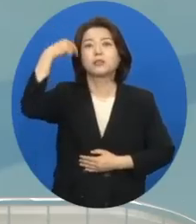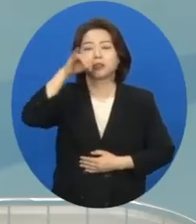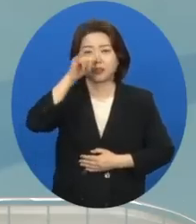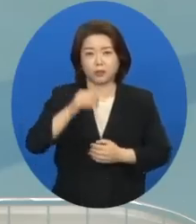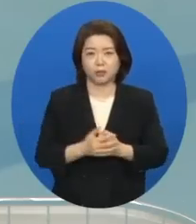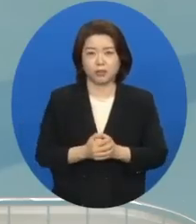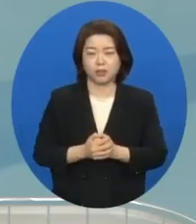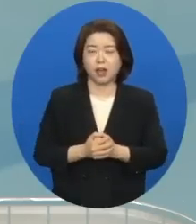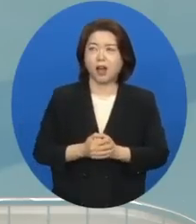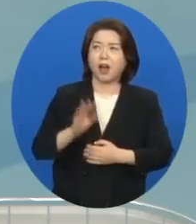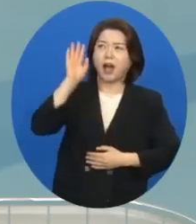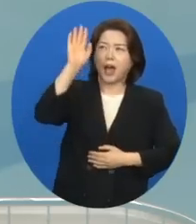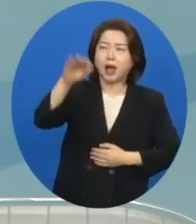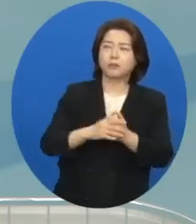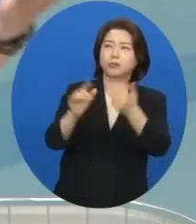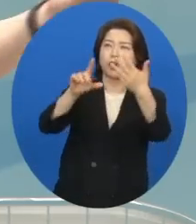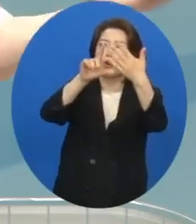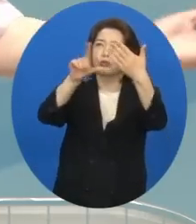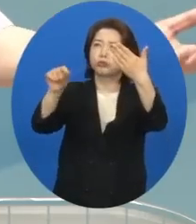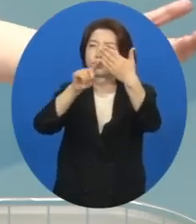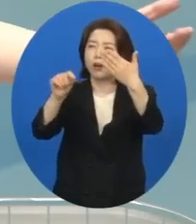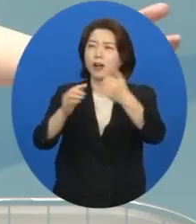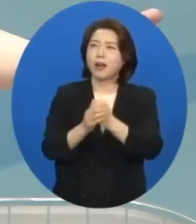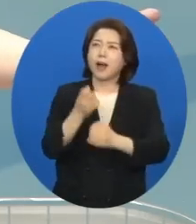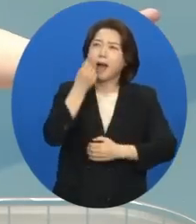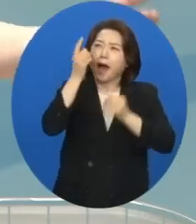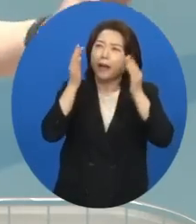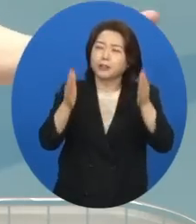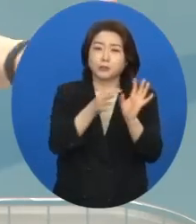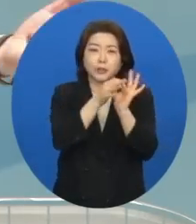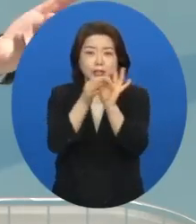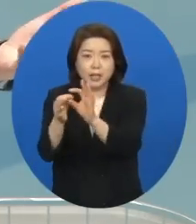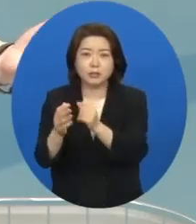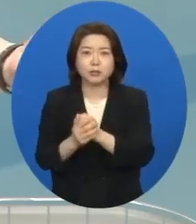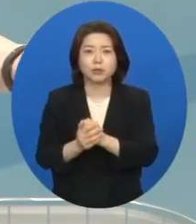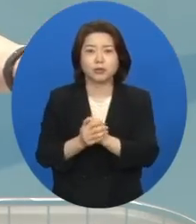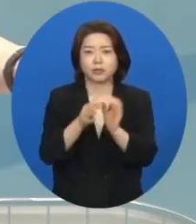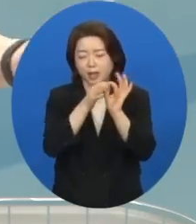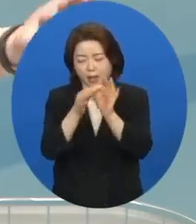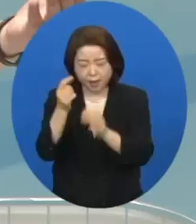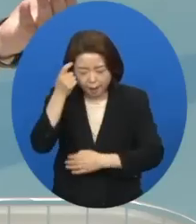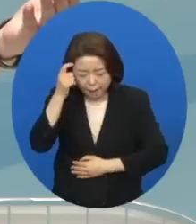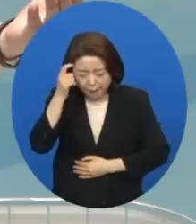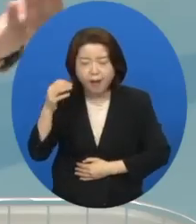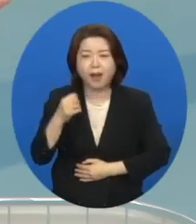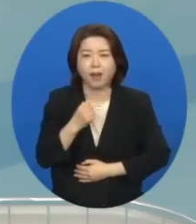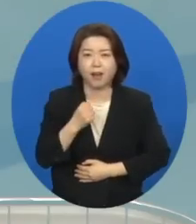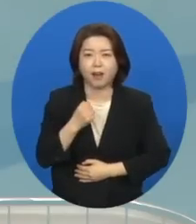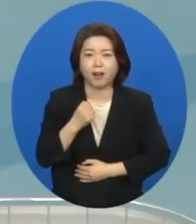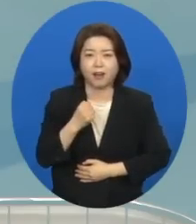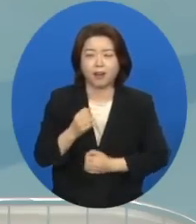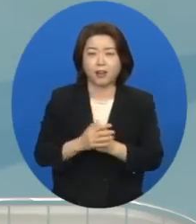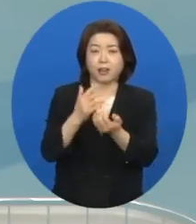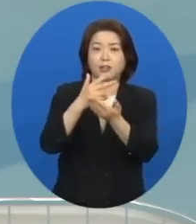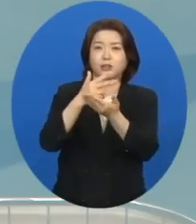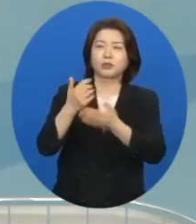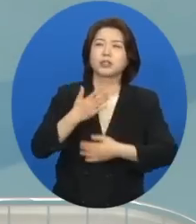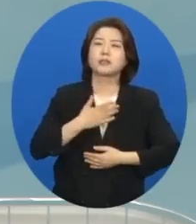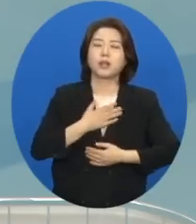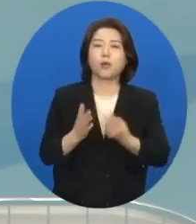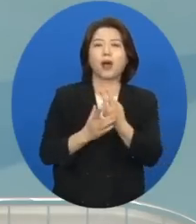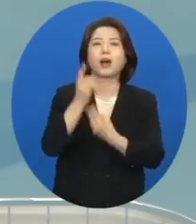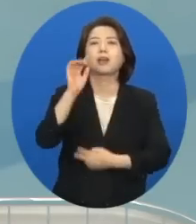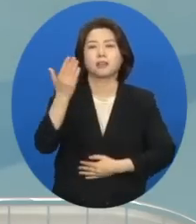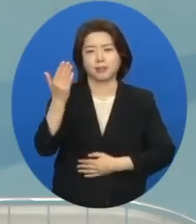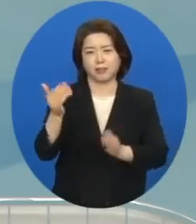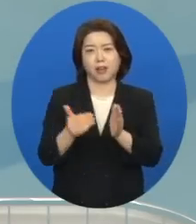9월 성찬 받을 9월 첫 주까지 한 달 내내 생각나요. 주님, 나와 하나